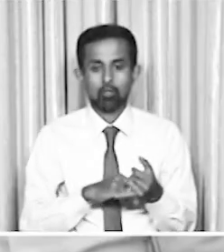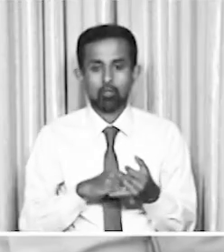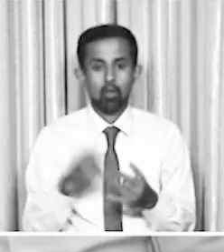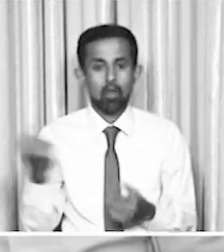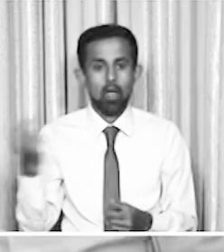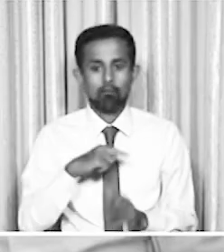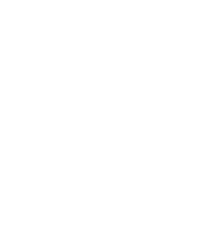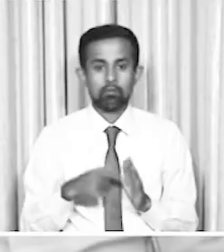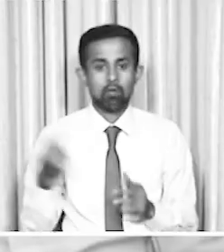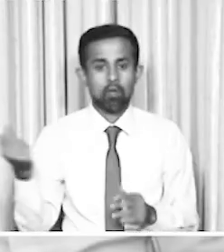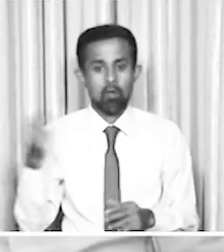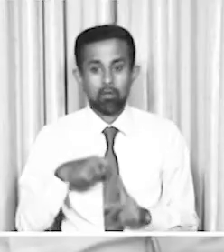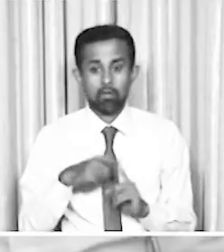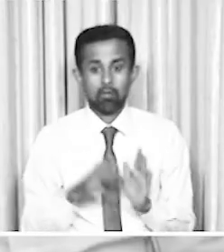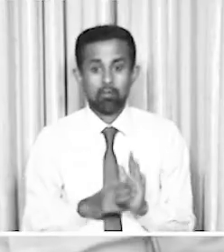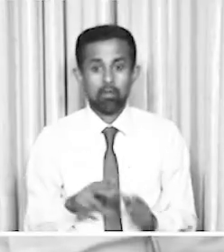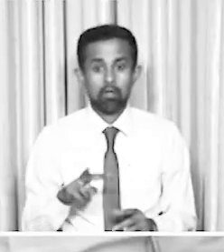ආවේ.